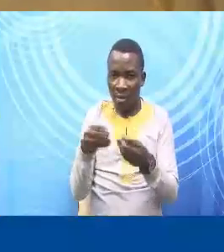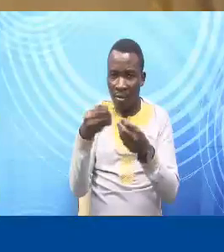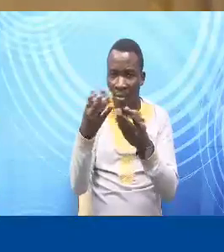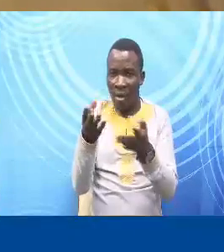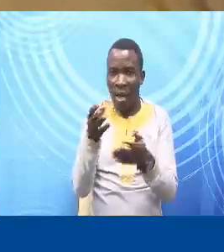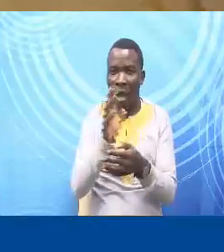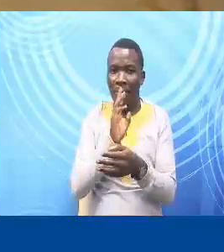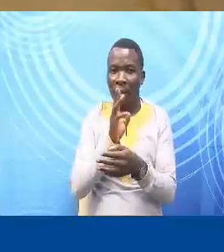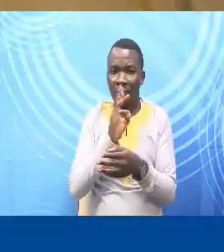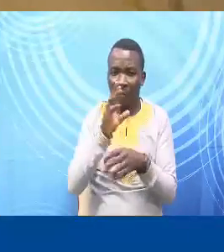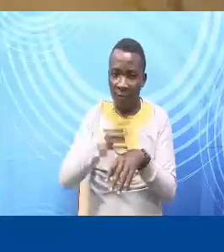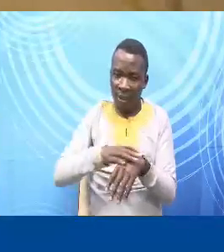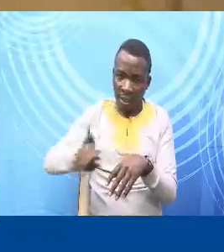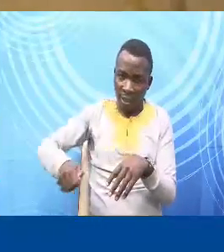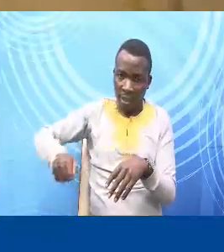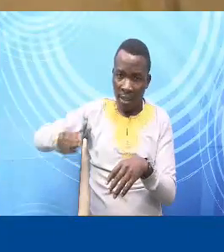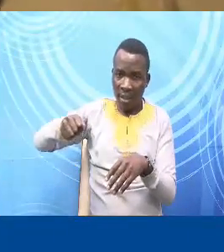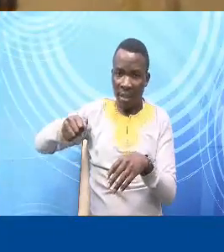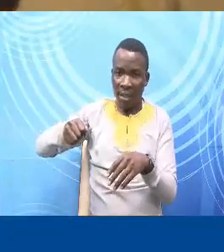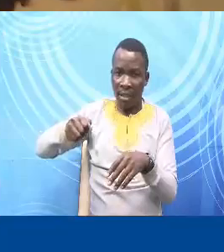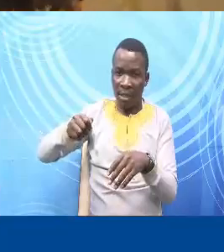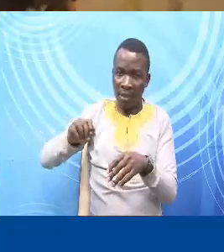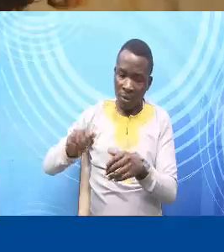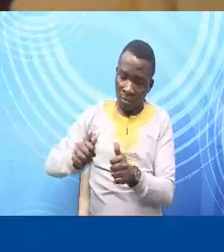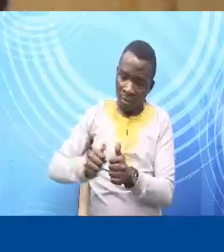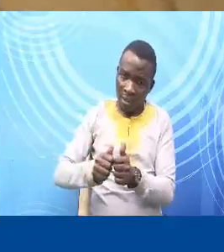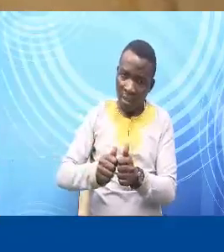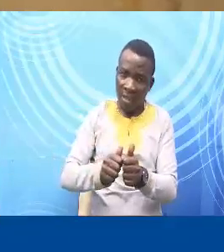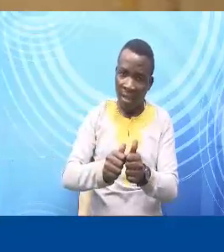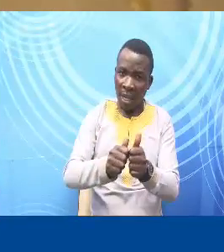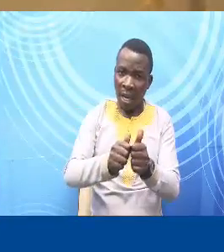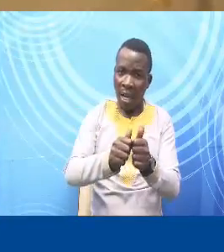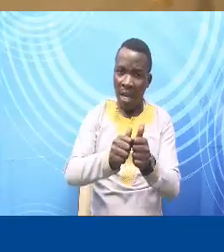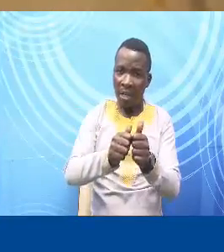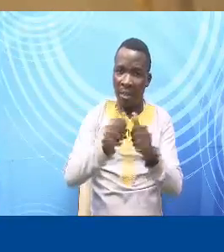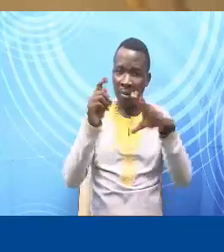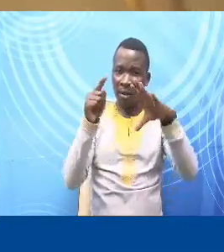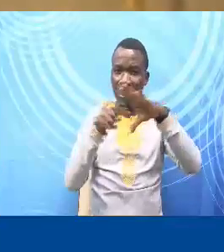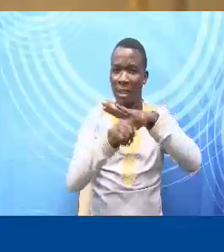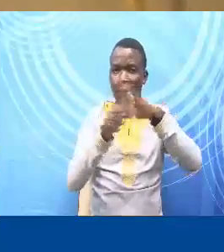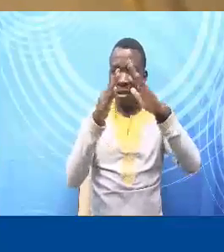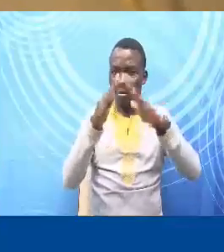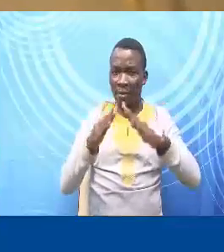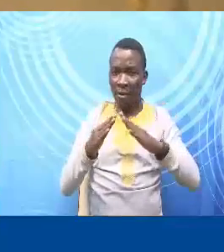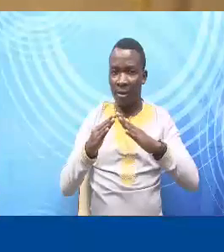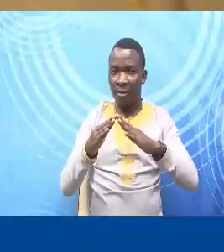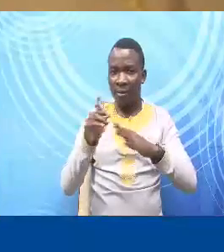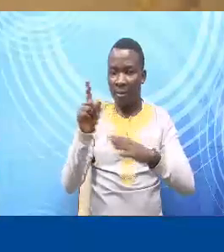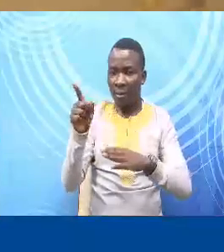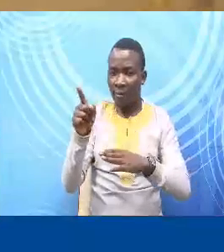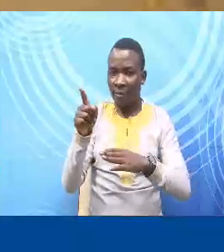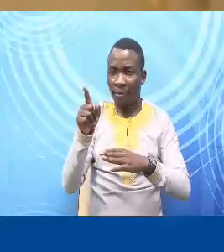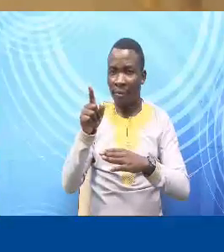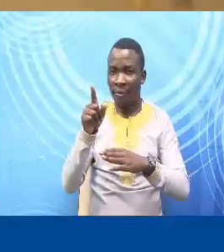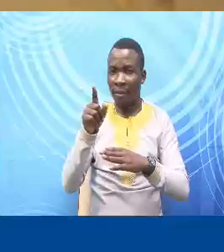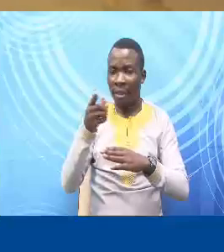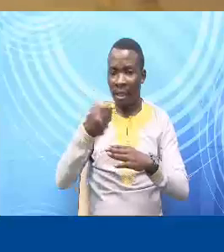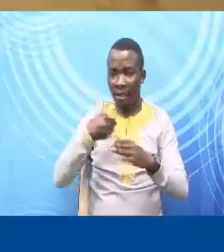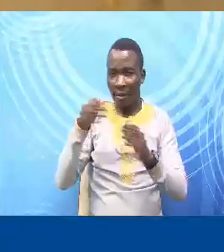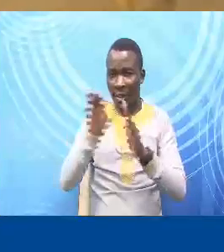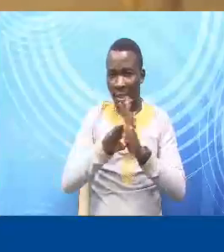amazi fata akadomoro fasha akadomoro turashorerana pe twinjiyemo nibwo nagiye ko uriya ubwo bafite ariko gahunda ko